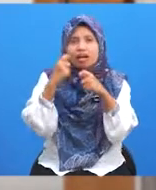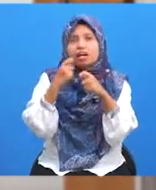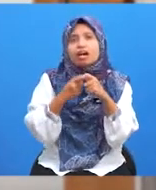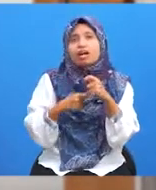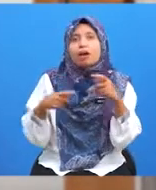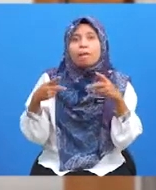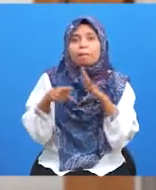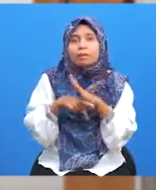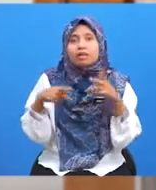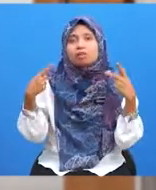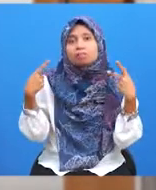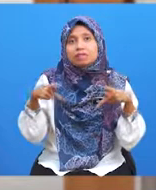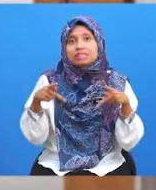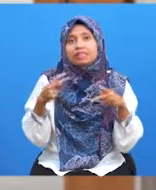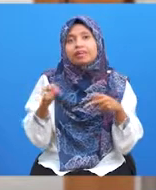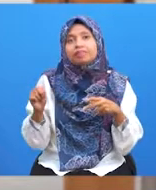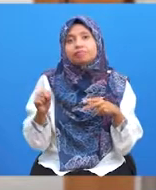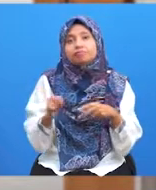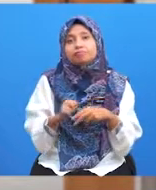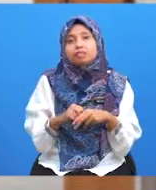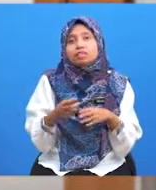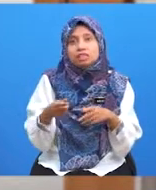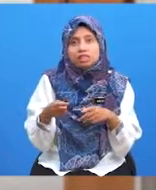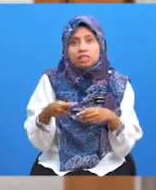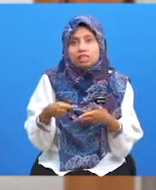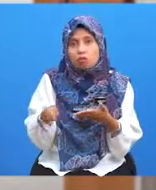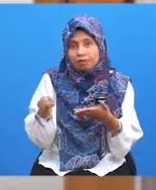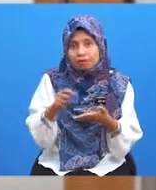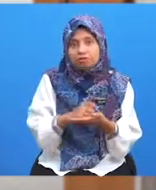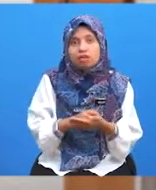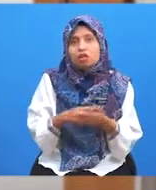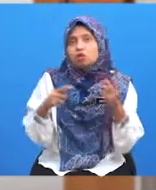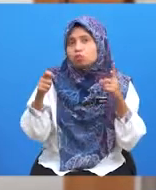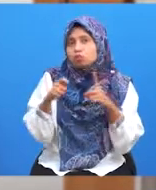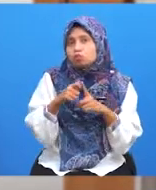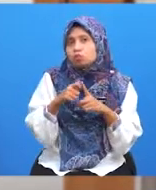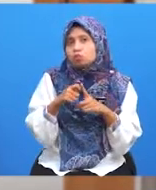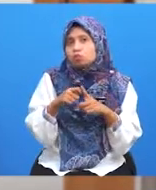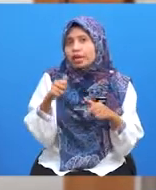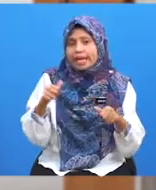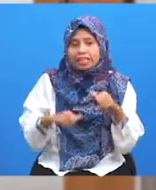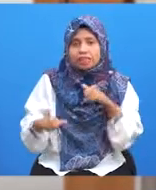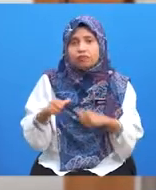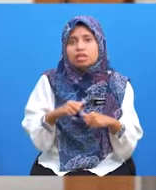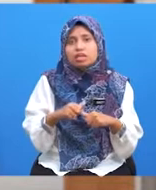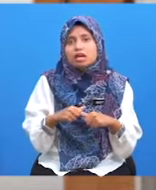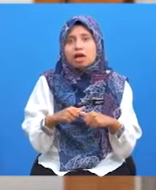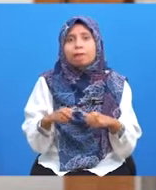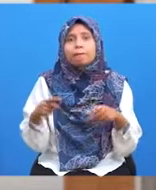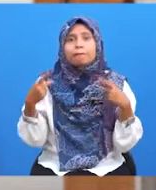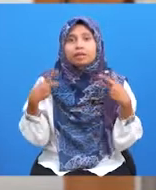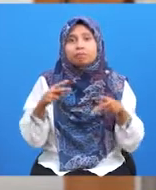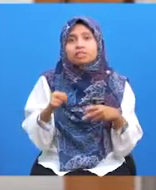terhadap barang dan peringatan yang ditawarkan tujuan activity pemasaran yelah untuk